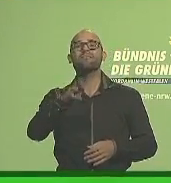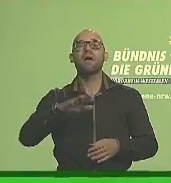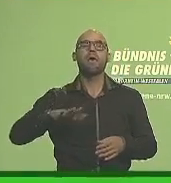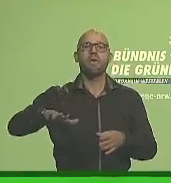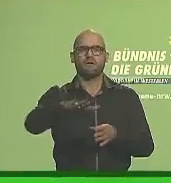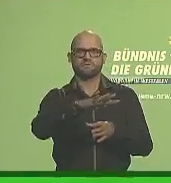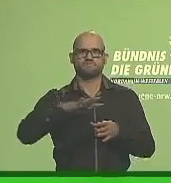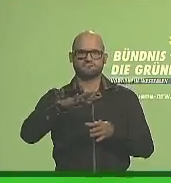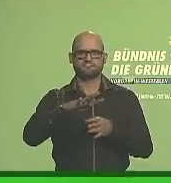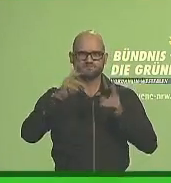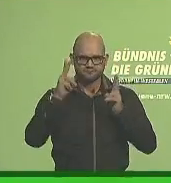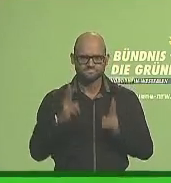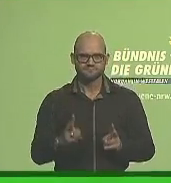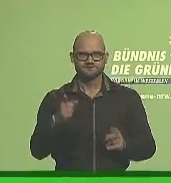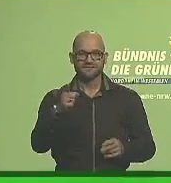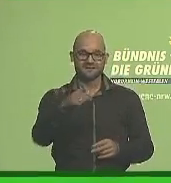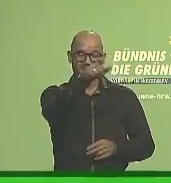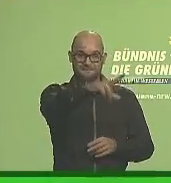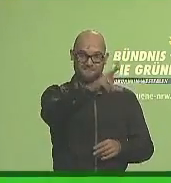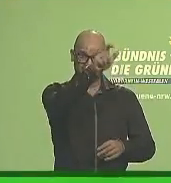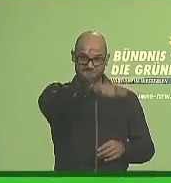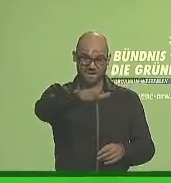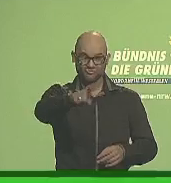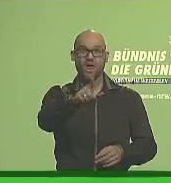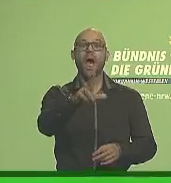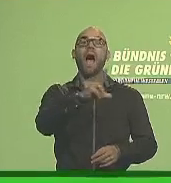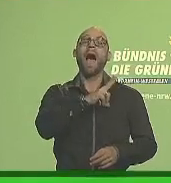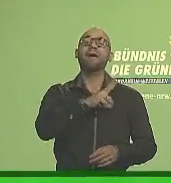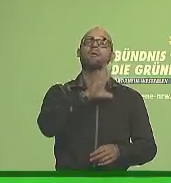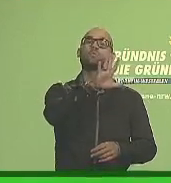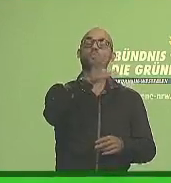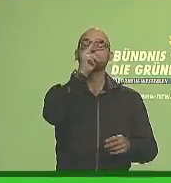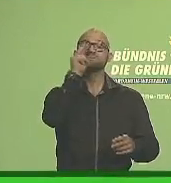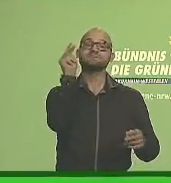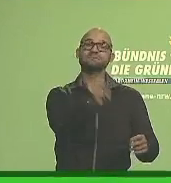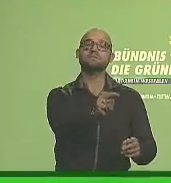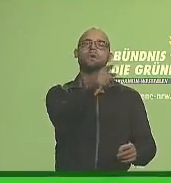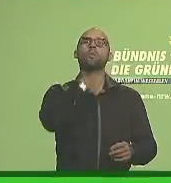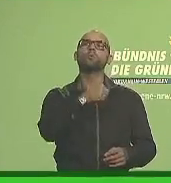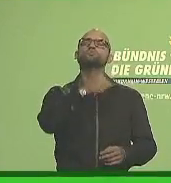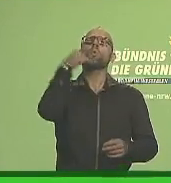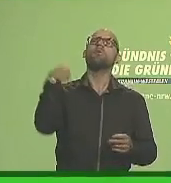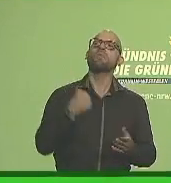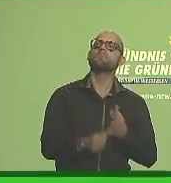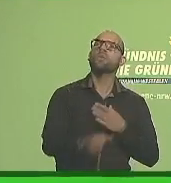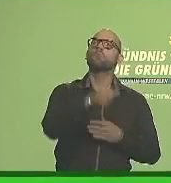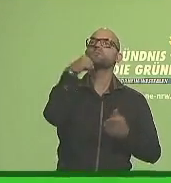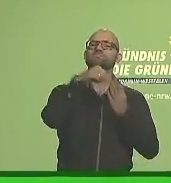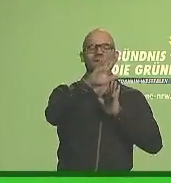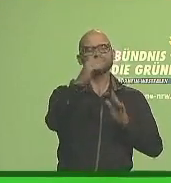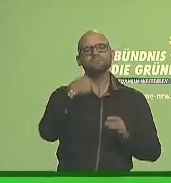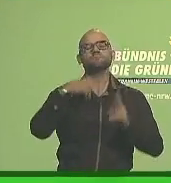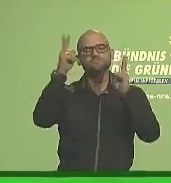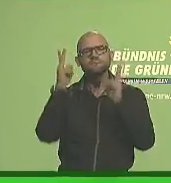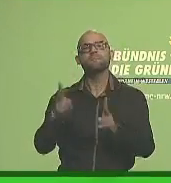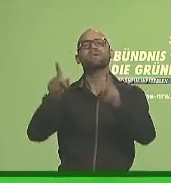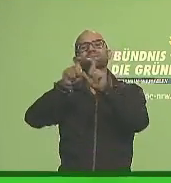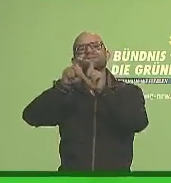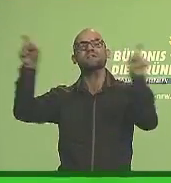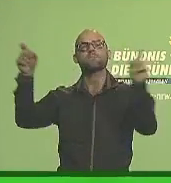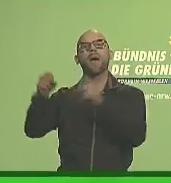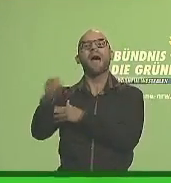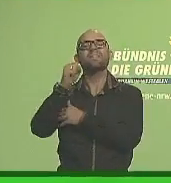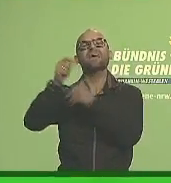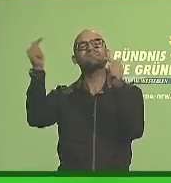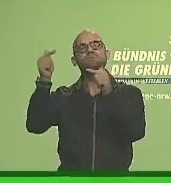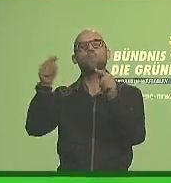die subjektive Wahrnehmung der eigenen Menschen, dass man da immer zu viel bezahlt, ist, glaube ich, verständlich. Wir haben gefragt, wie viele Menschen sind davon